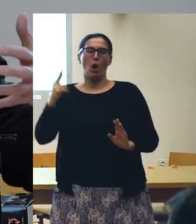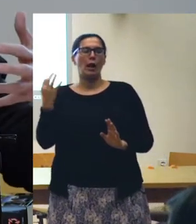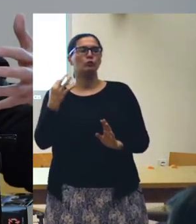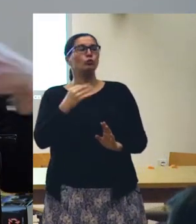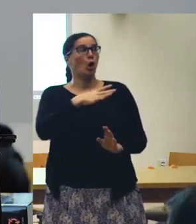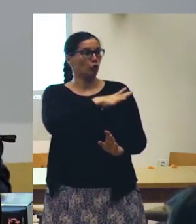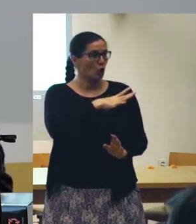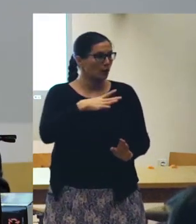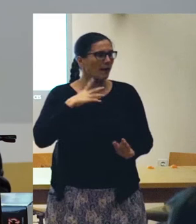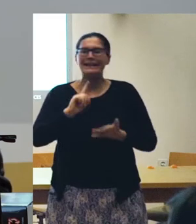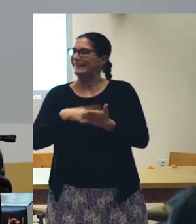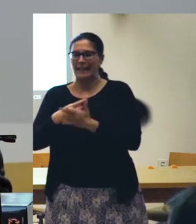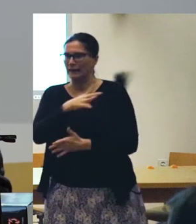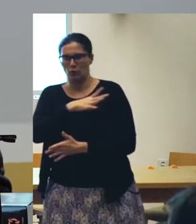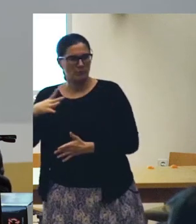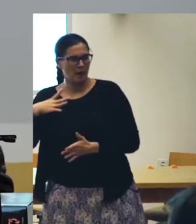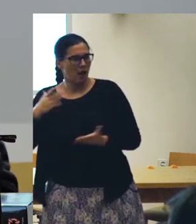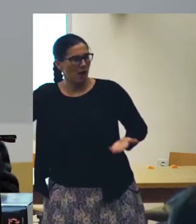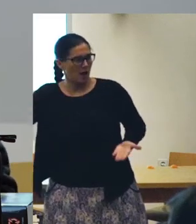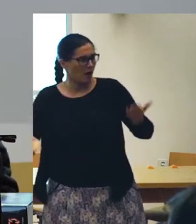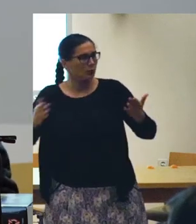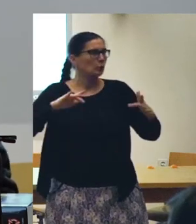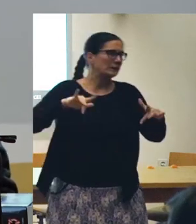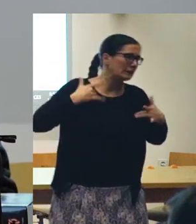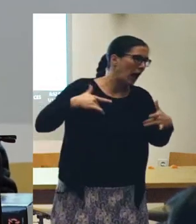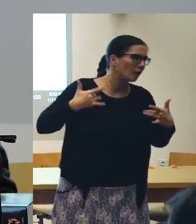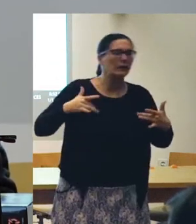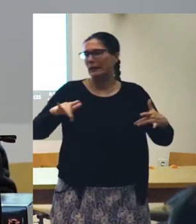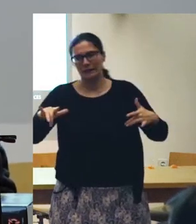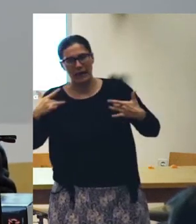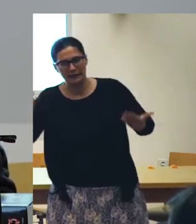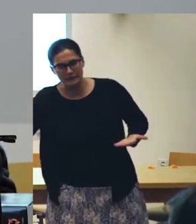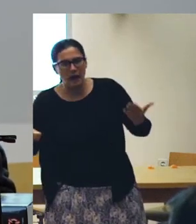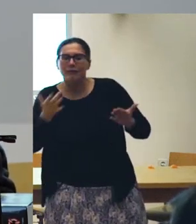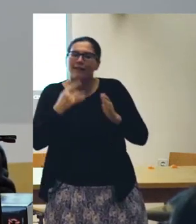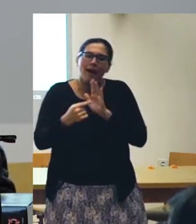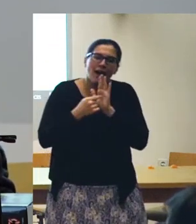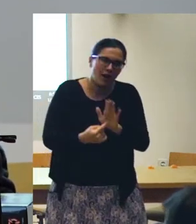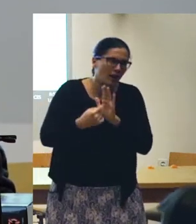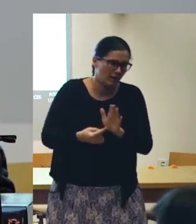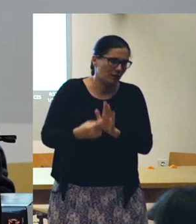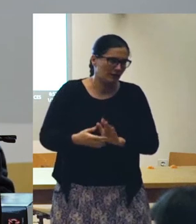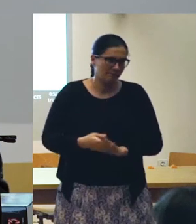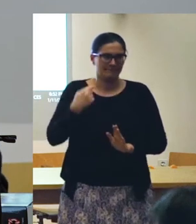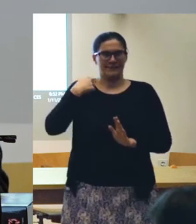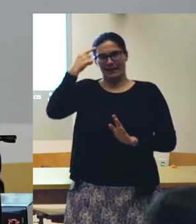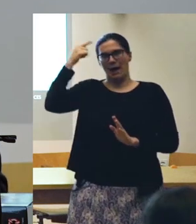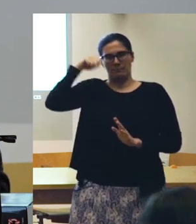vlastne preniesť do toho priestoru, ktorý sme mali k dispozícii. K tomu sme vlastne prizvali